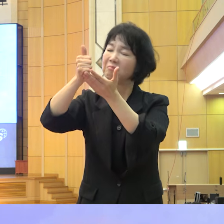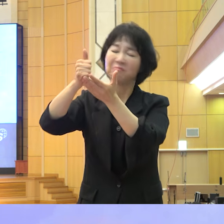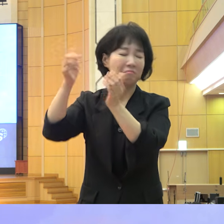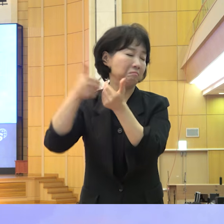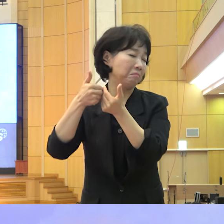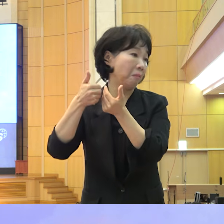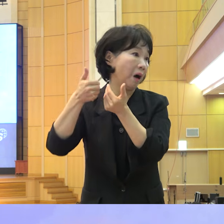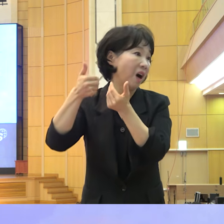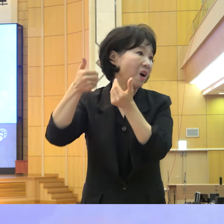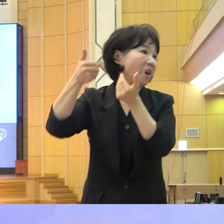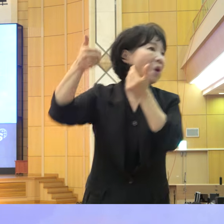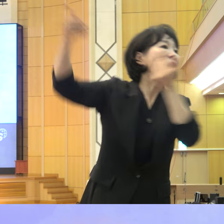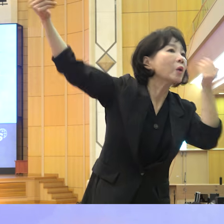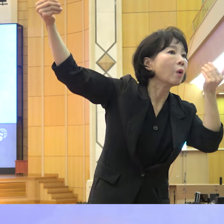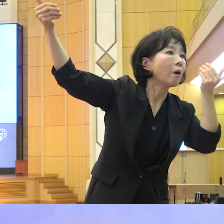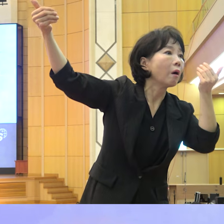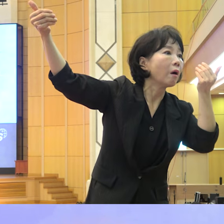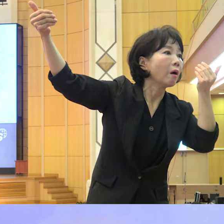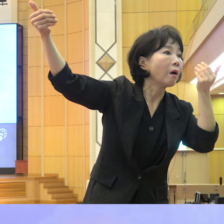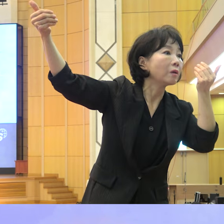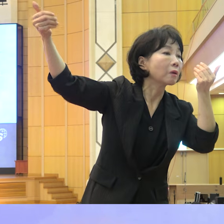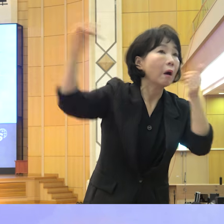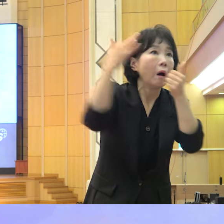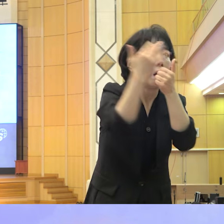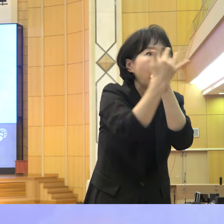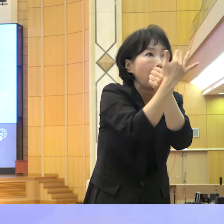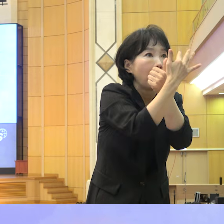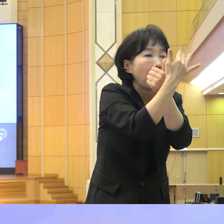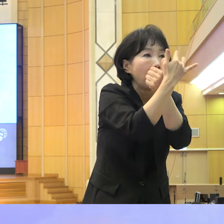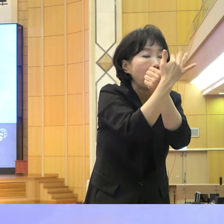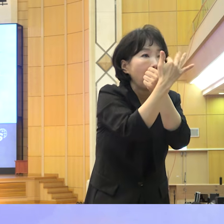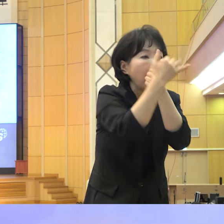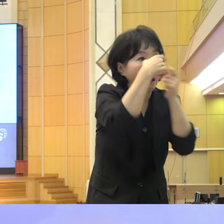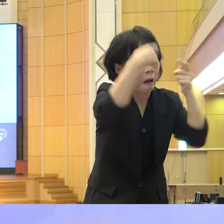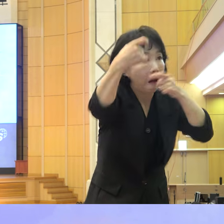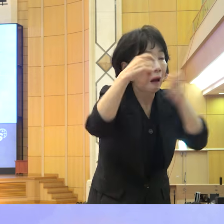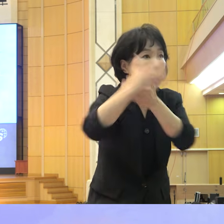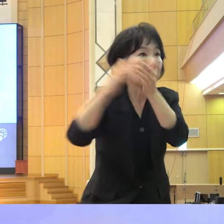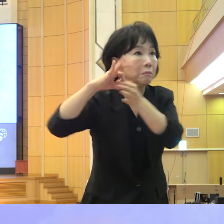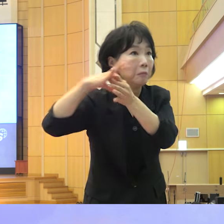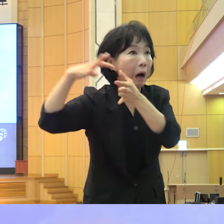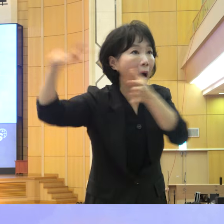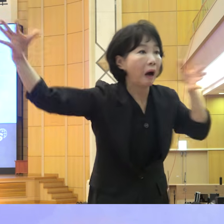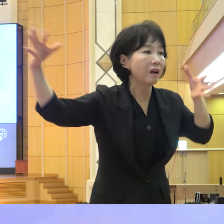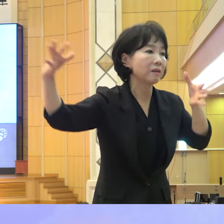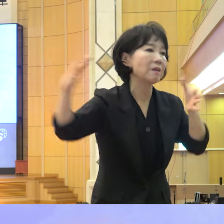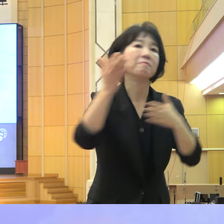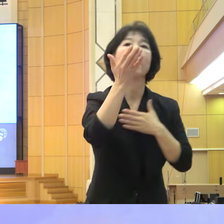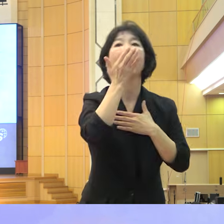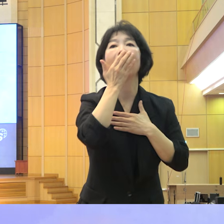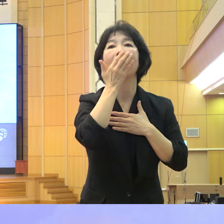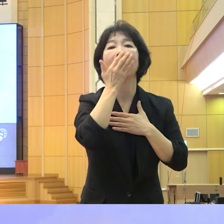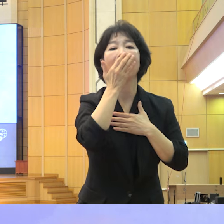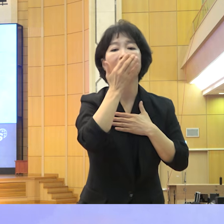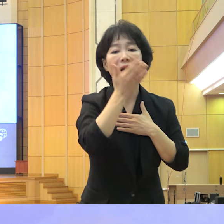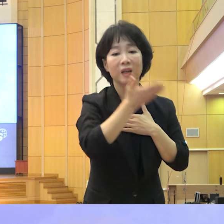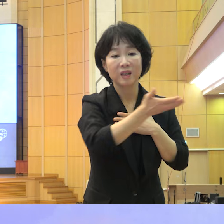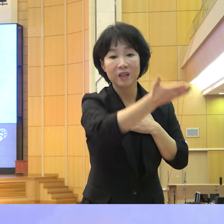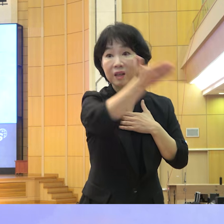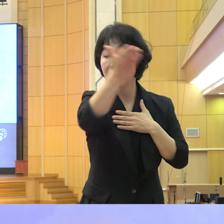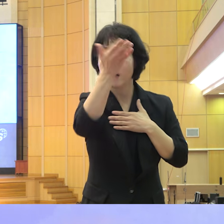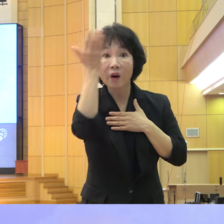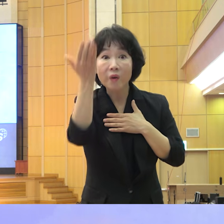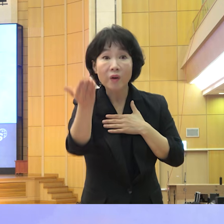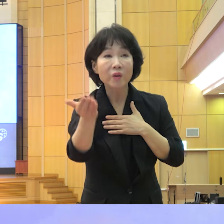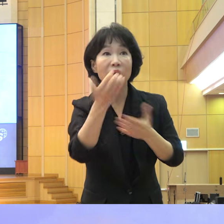수밖에 없도록 떠나게 하도록 꾀어서 떠나게 하려 한 자인이 너는 돌로 쳐